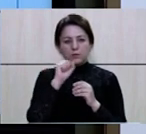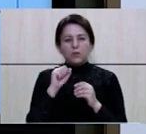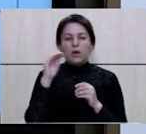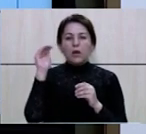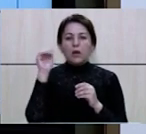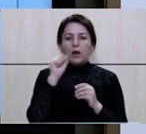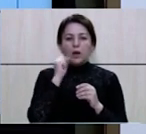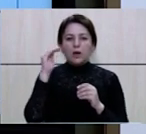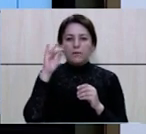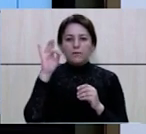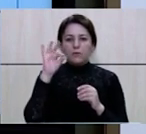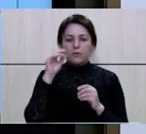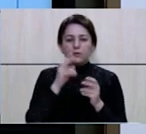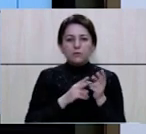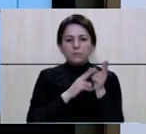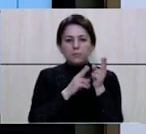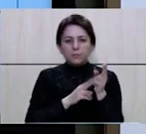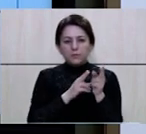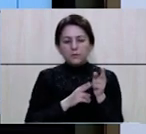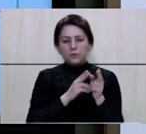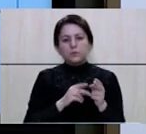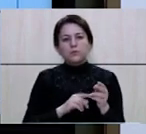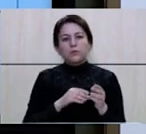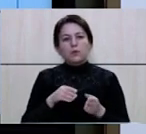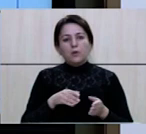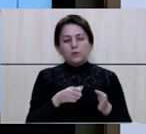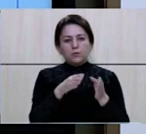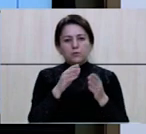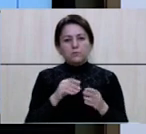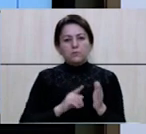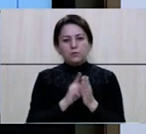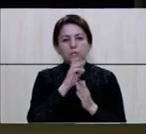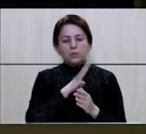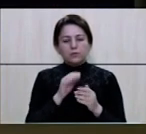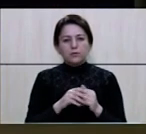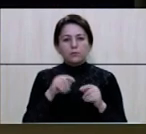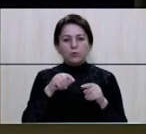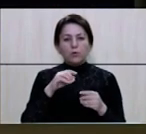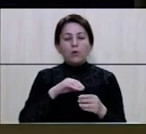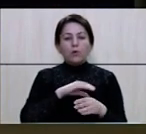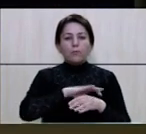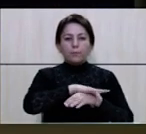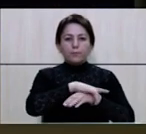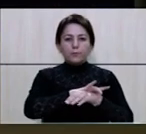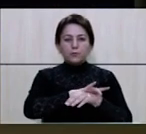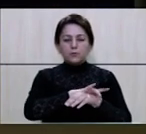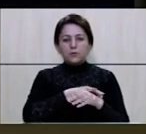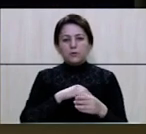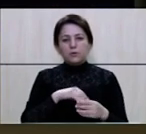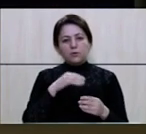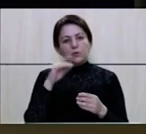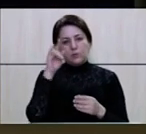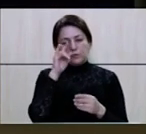tezyurar poyezdi yo'lga qo'yildi va bu poytaxtimiz Toshkent shahri bilan